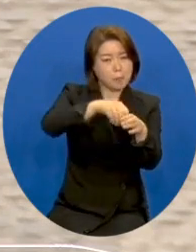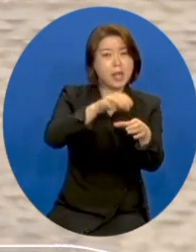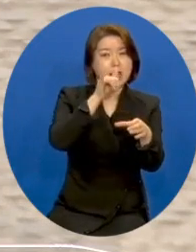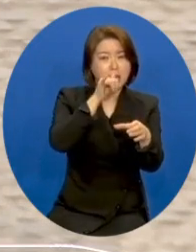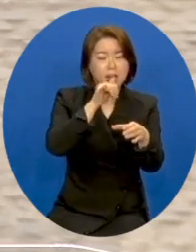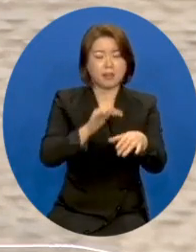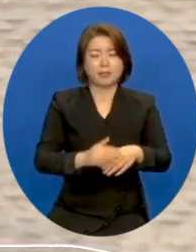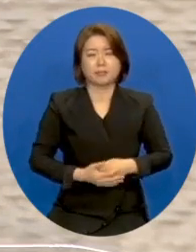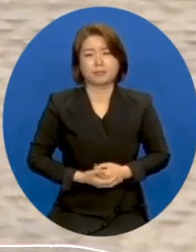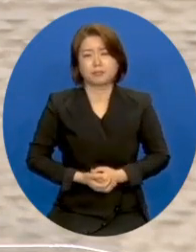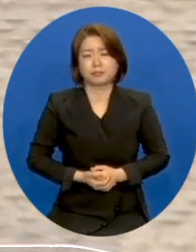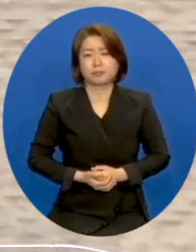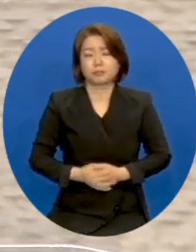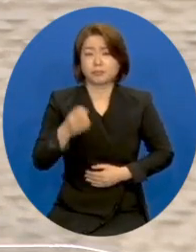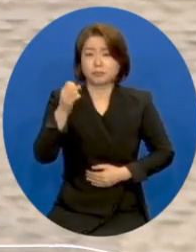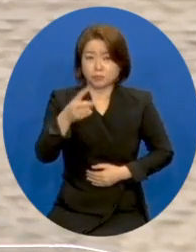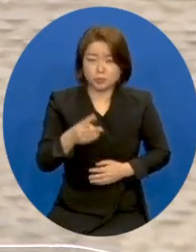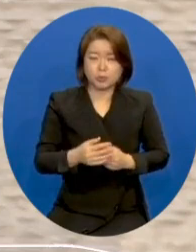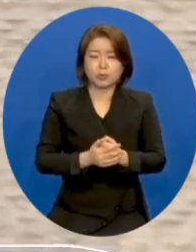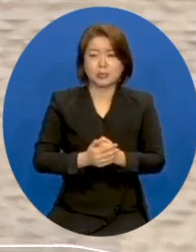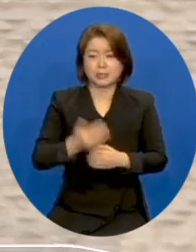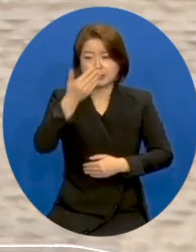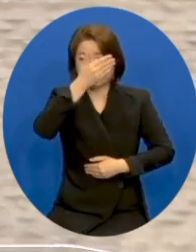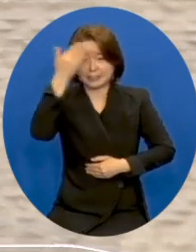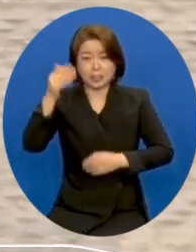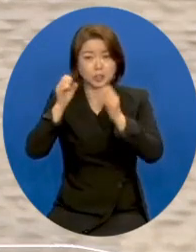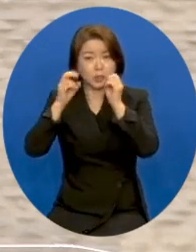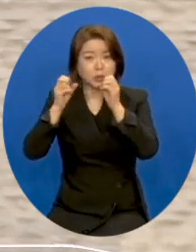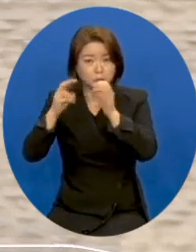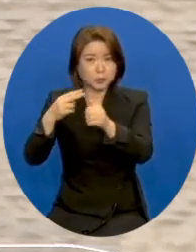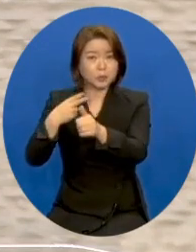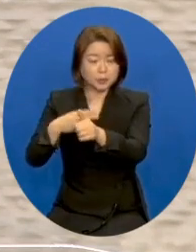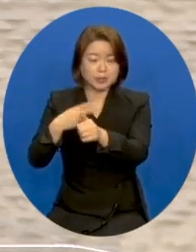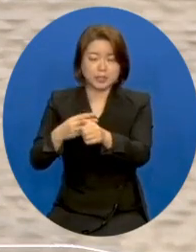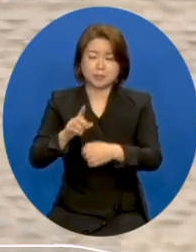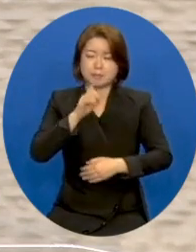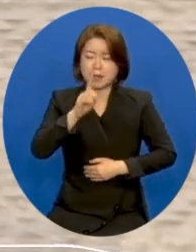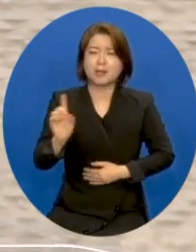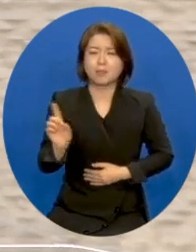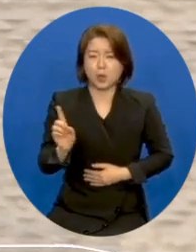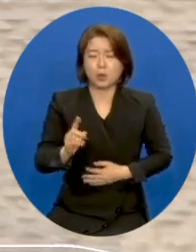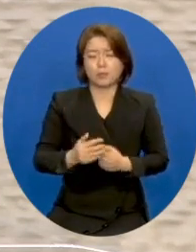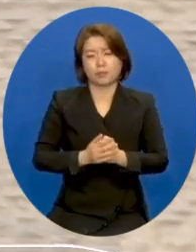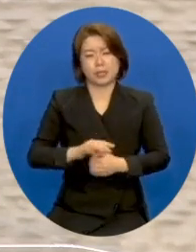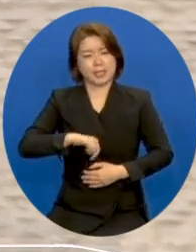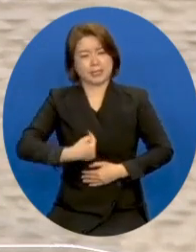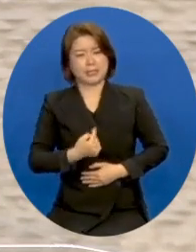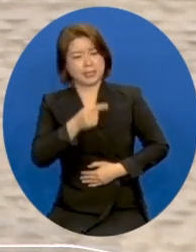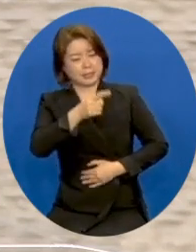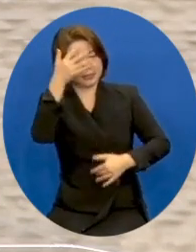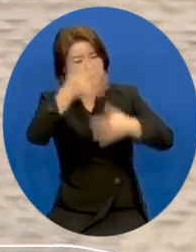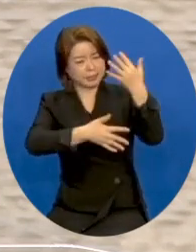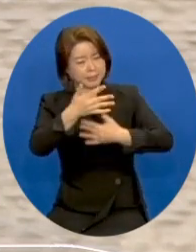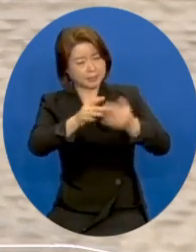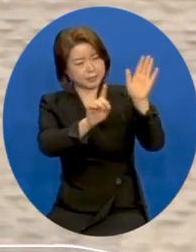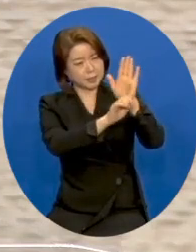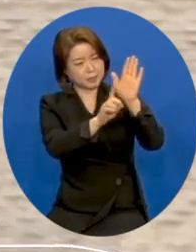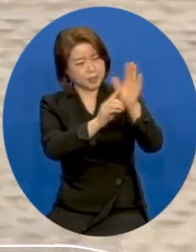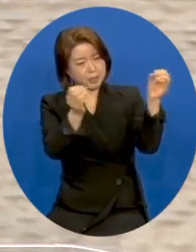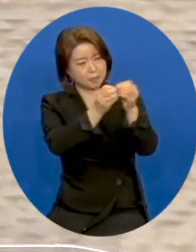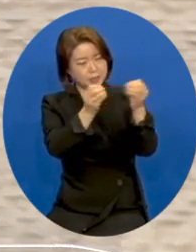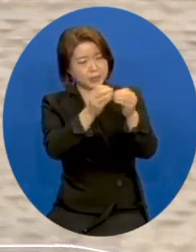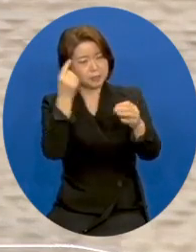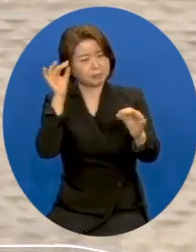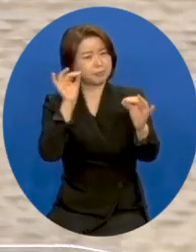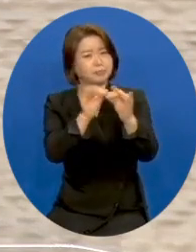거죠. 그러면서 그 청년 선교사님이 말하기를 자기는 그 영상의 메시지에 동의할